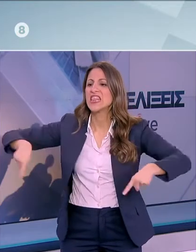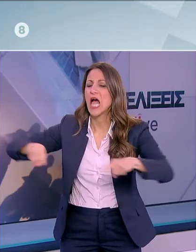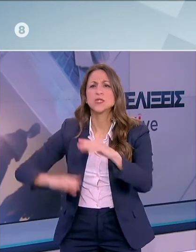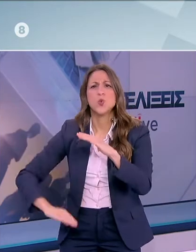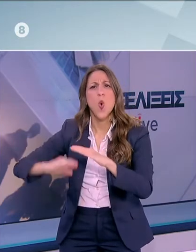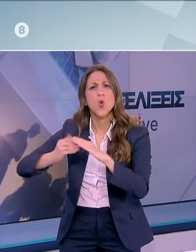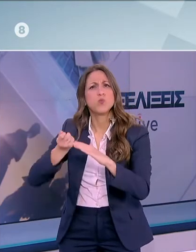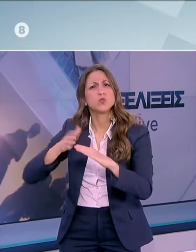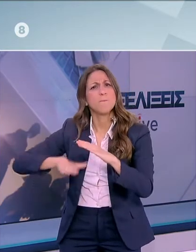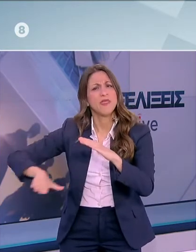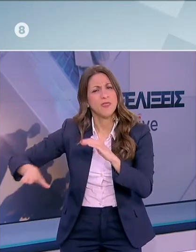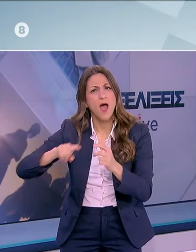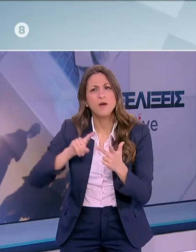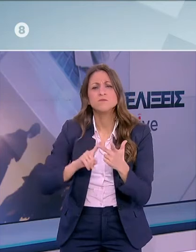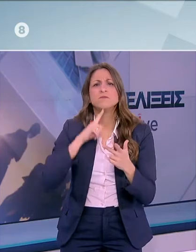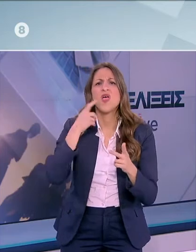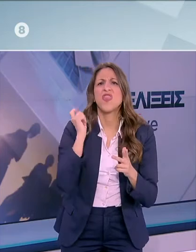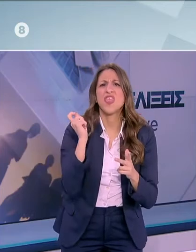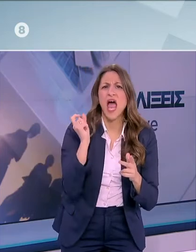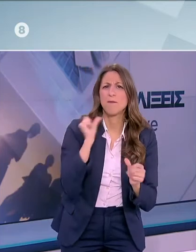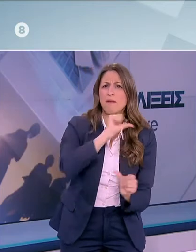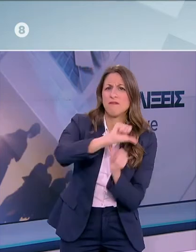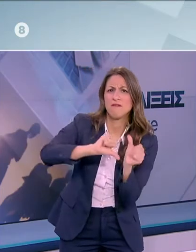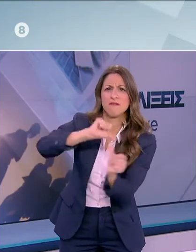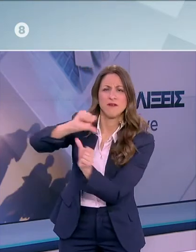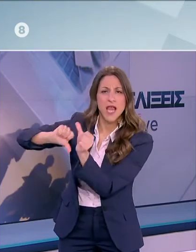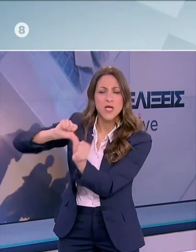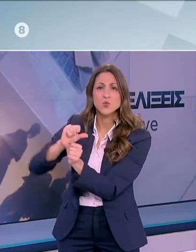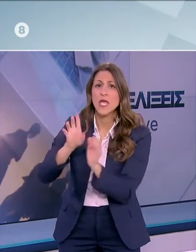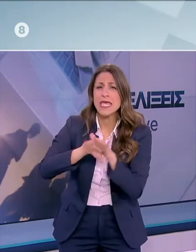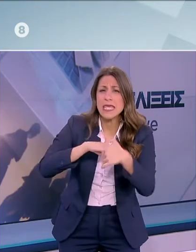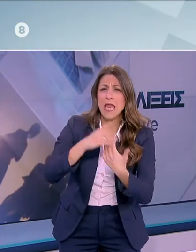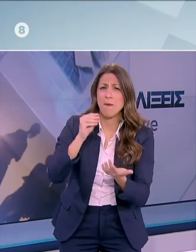τάξη, κυλιόμενα διαλύματα, πολύ πλύσιμο των χεριών.